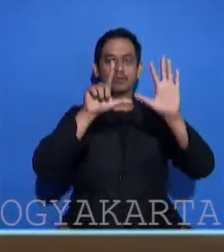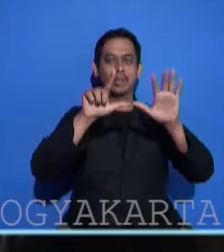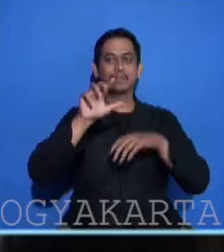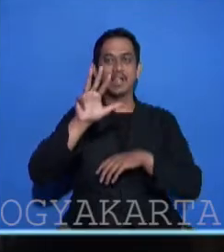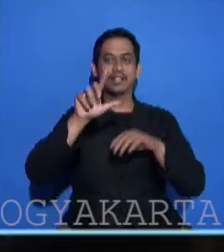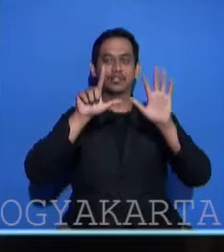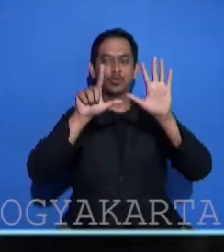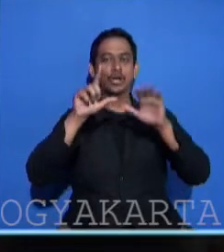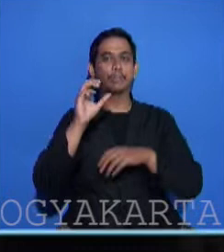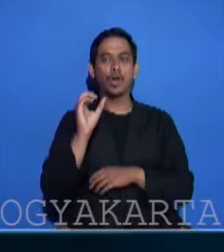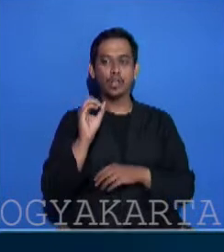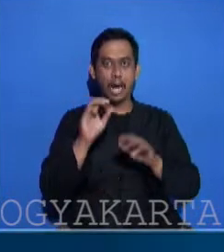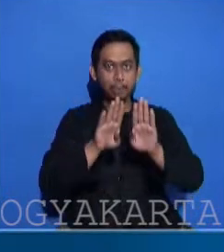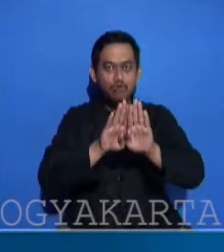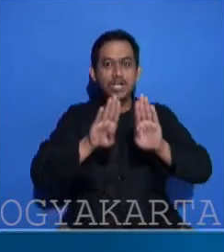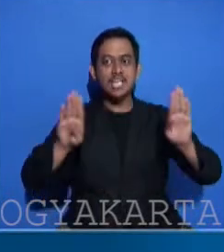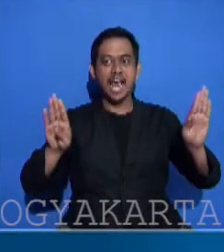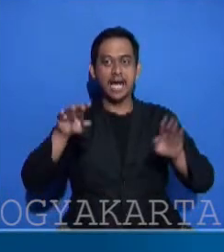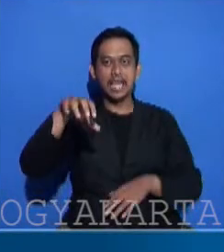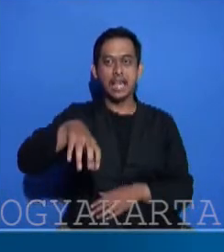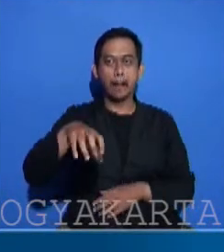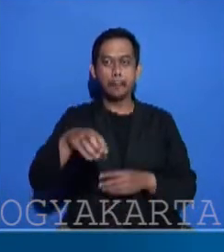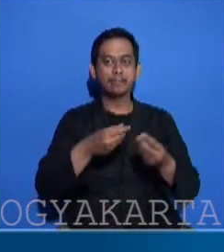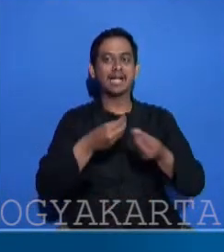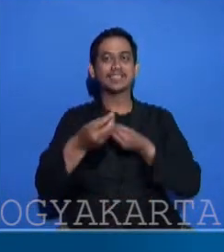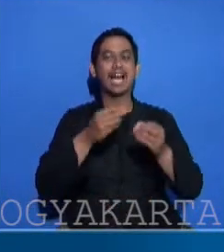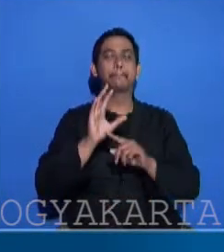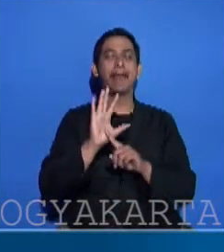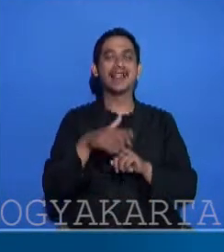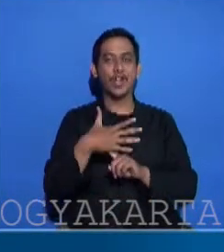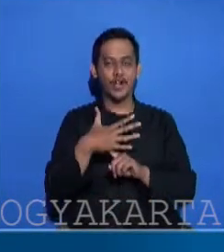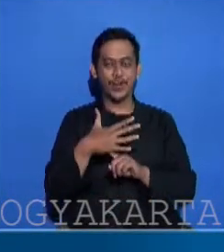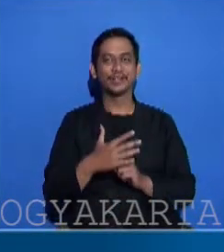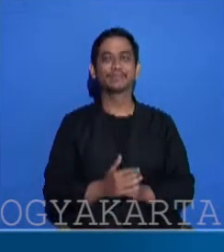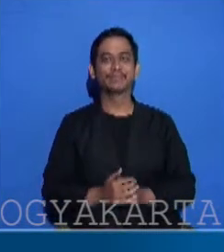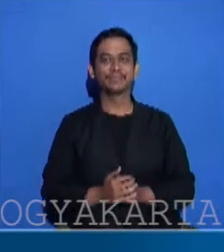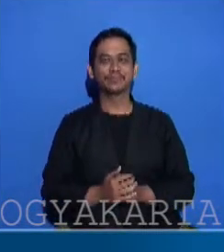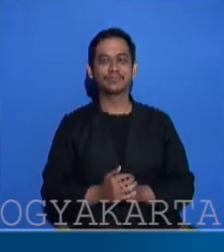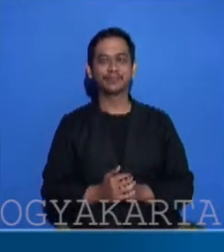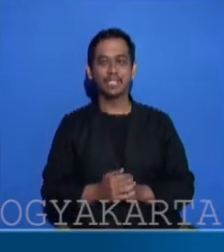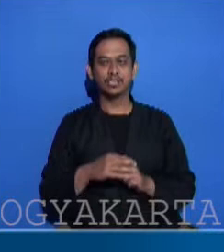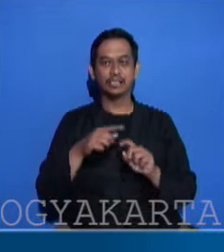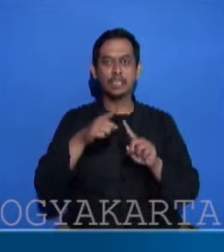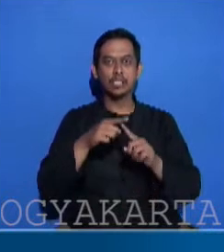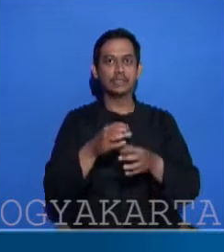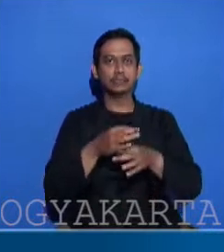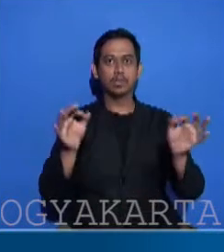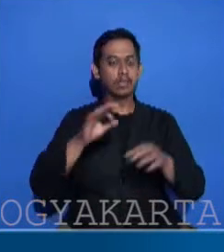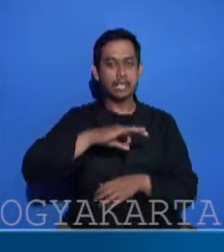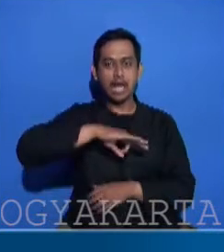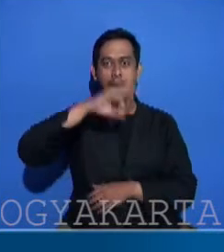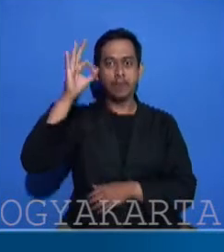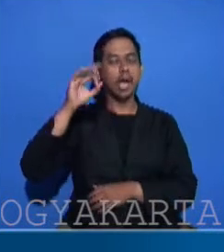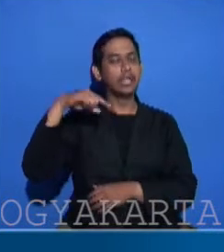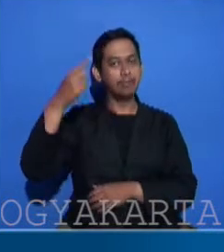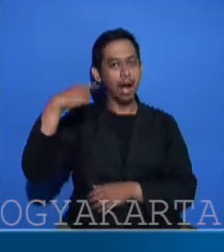lokasi Warung pertamanya ada di dekat pasar Bantul warung tongseng ini nggak pernah sepi pengunjung apalagi